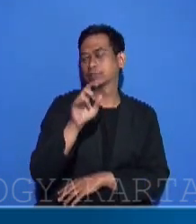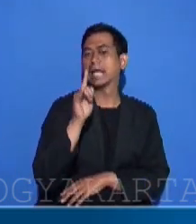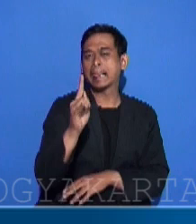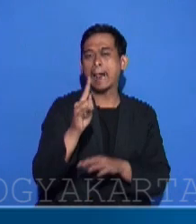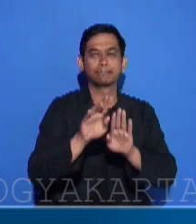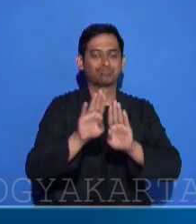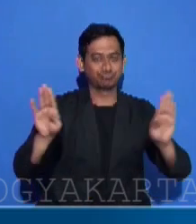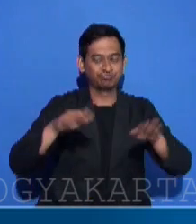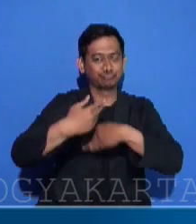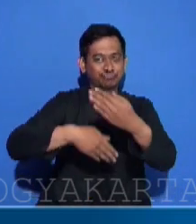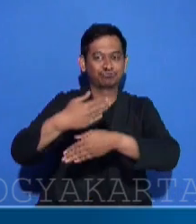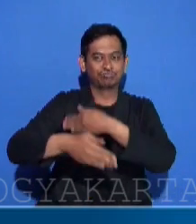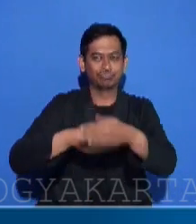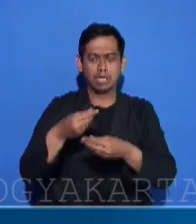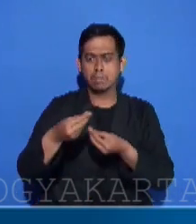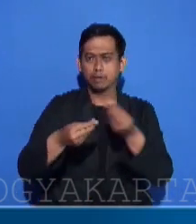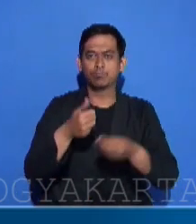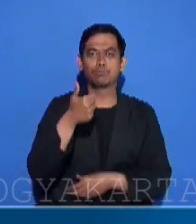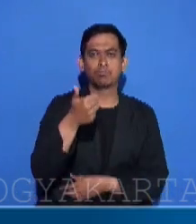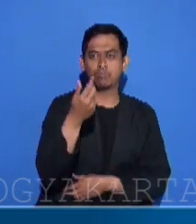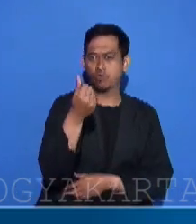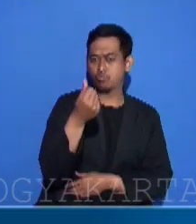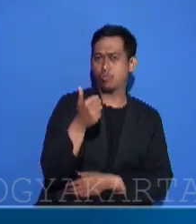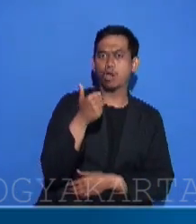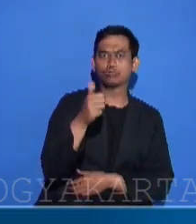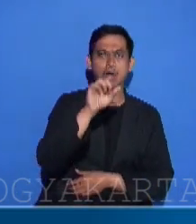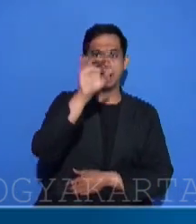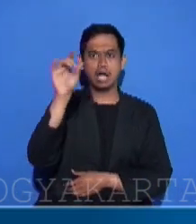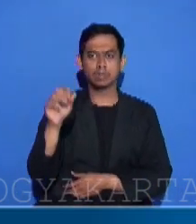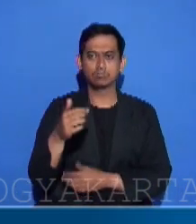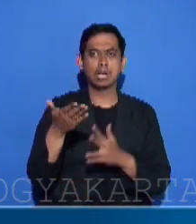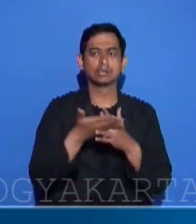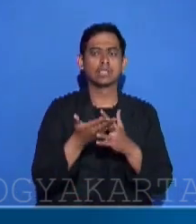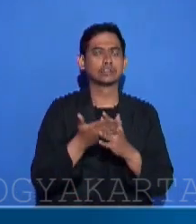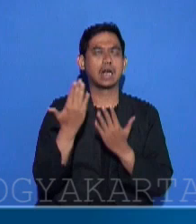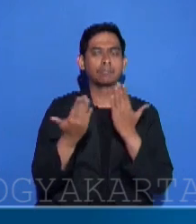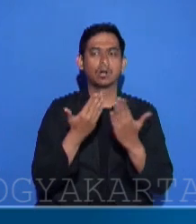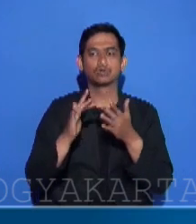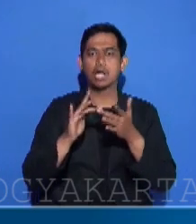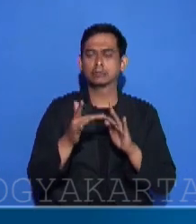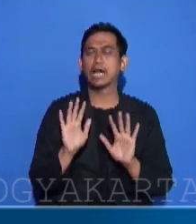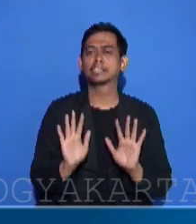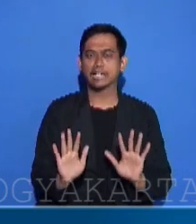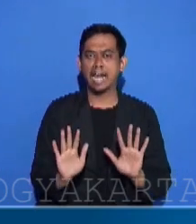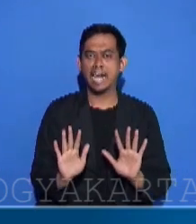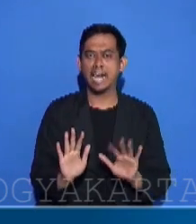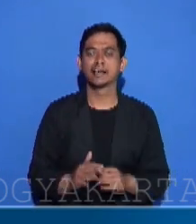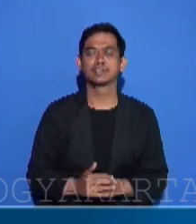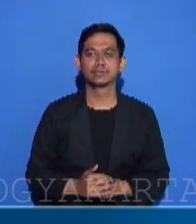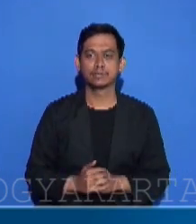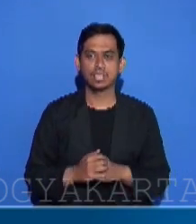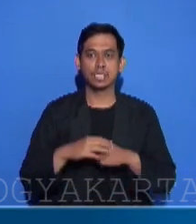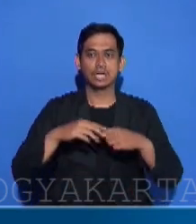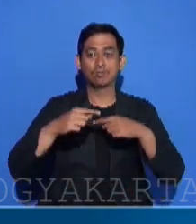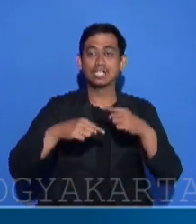dilakukan kapan saja dan dari mana saja serta cukup mengakses aplikasinya secara daring bahkan investor criripto tidak perlu